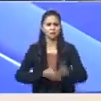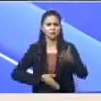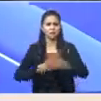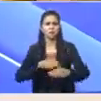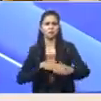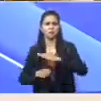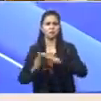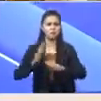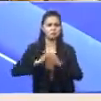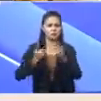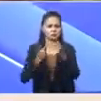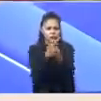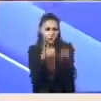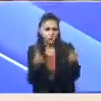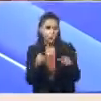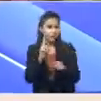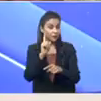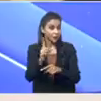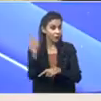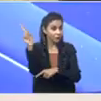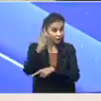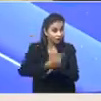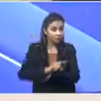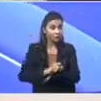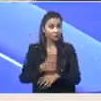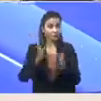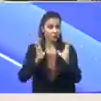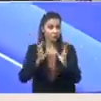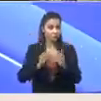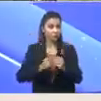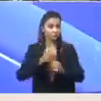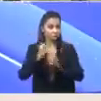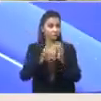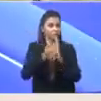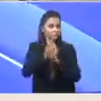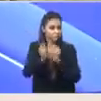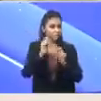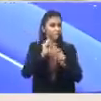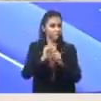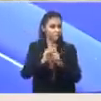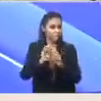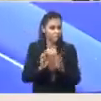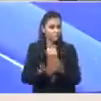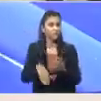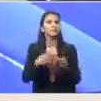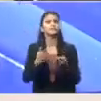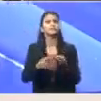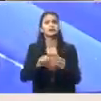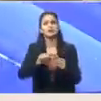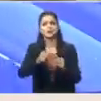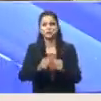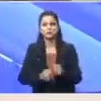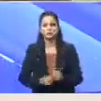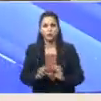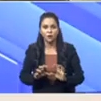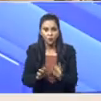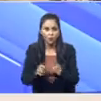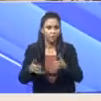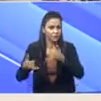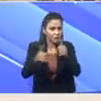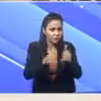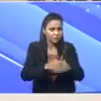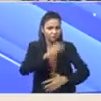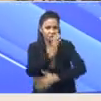हैं, तो एक दिन स्पोर्ट्स स्किल पर काम किया जाता है। किसी दिन खो खो और कबड्डी